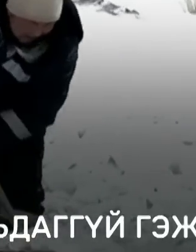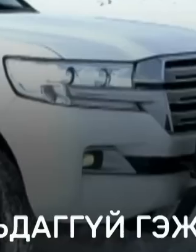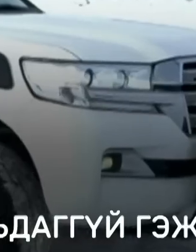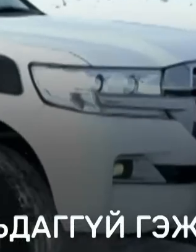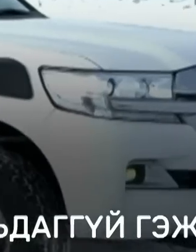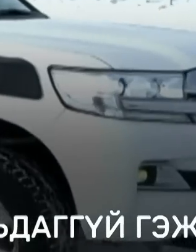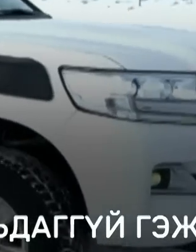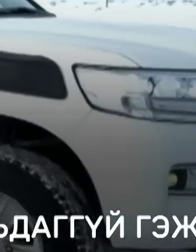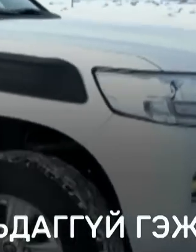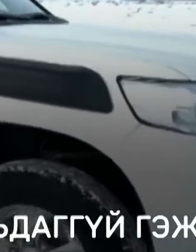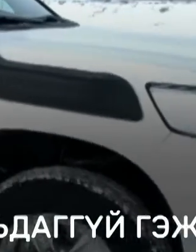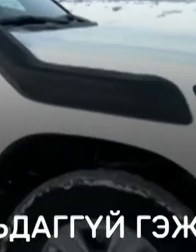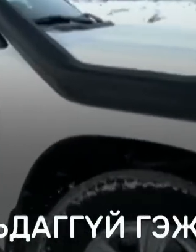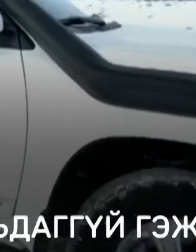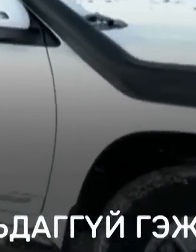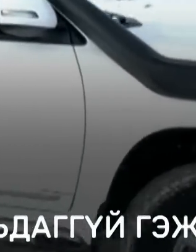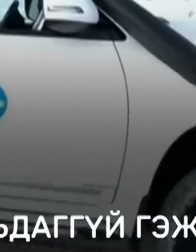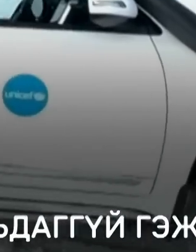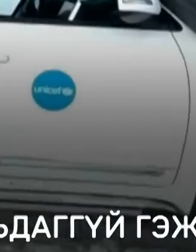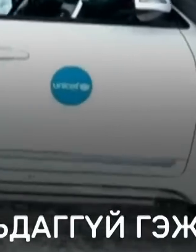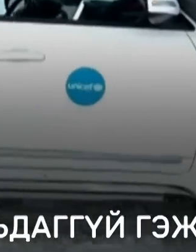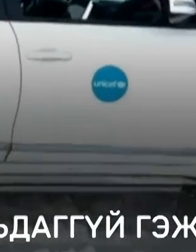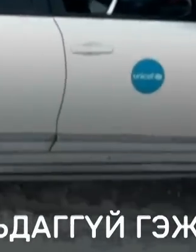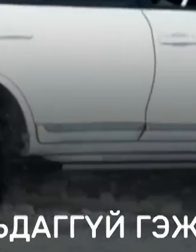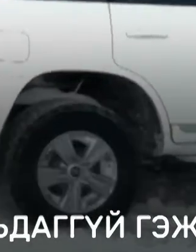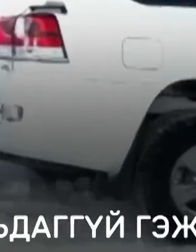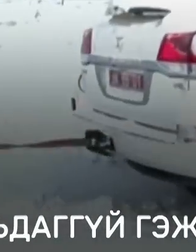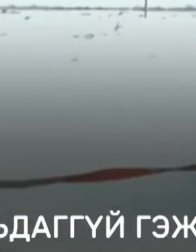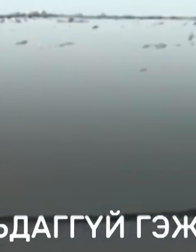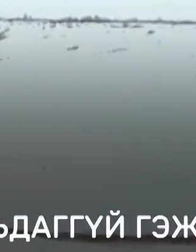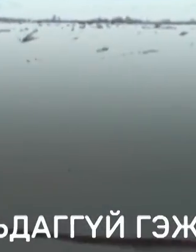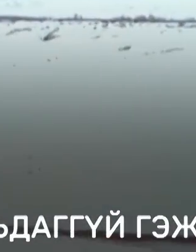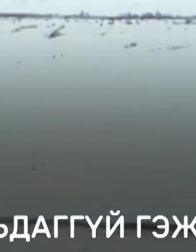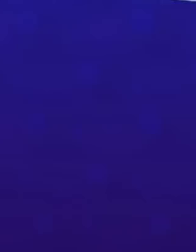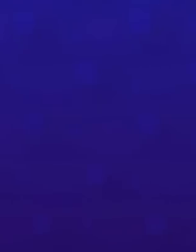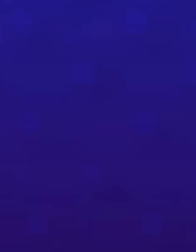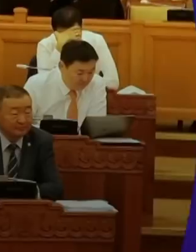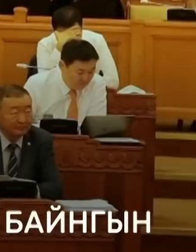Монголд зуд болоход хүүхдийн тухай ярьдаггүй гэж нэгдсэн үндэстний байгууллагын хүүхдийн сангаас шүүмжиллээ.